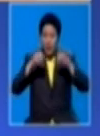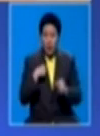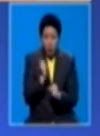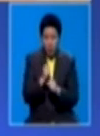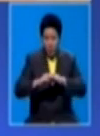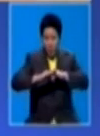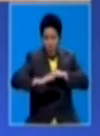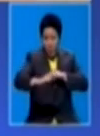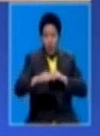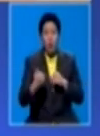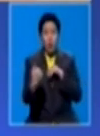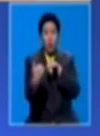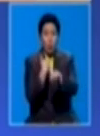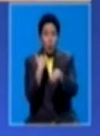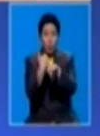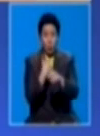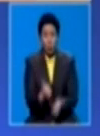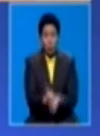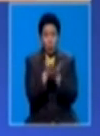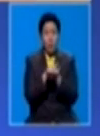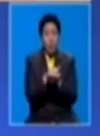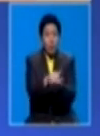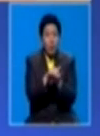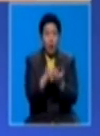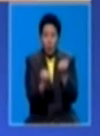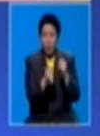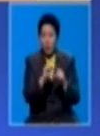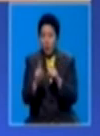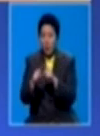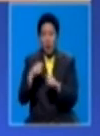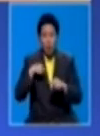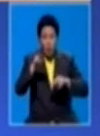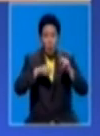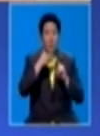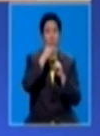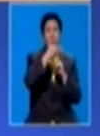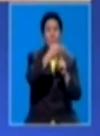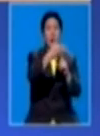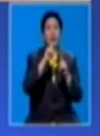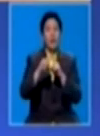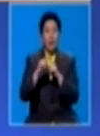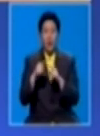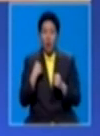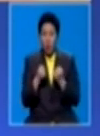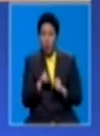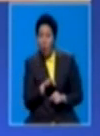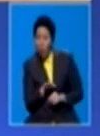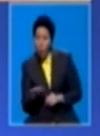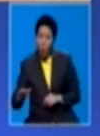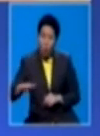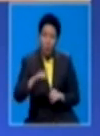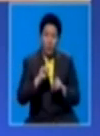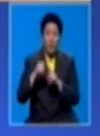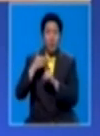ถนนปรับปรุงหลายเส้นทางอำนวยการจราจรดูแลการติดตั้งป้ายบอกทางทางเลี่ยงทางอ้อมต่างๆน